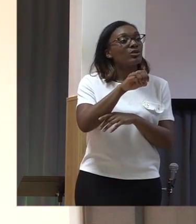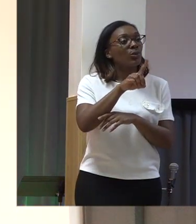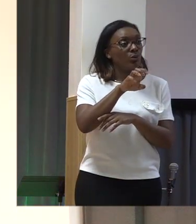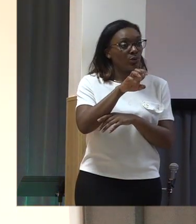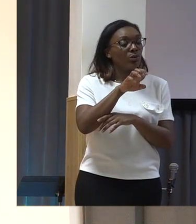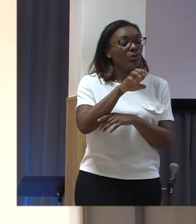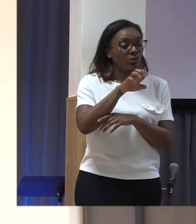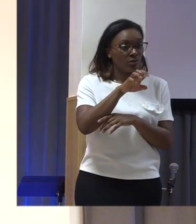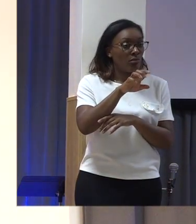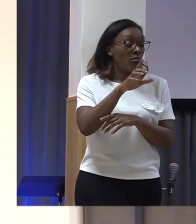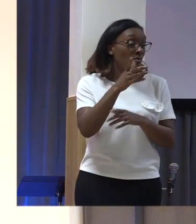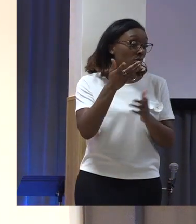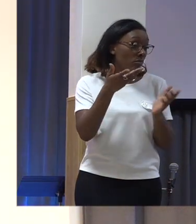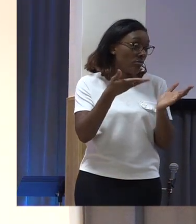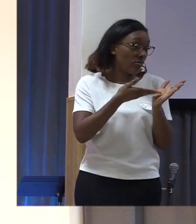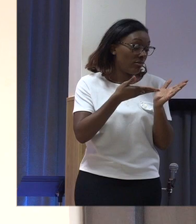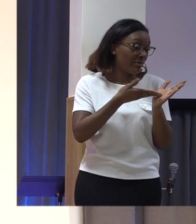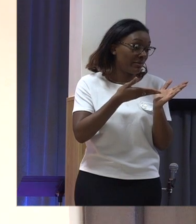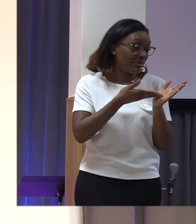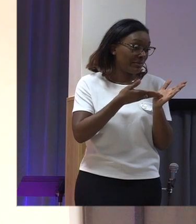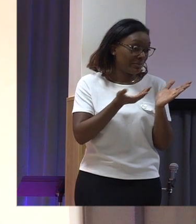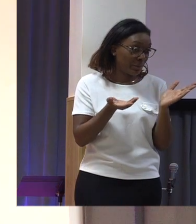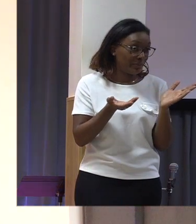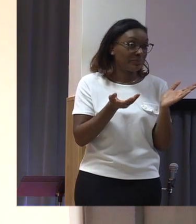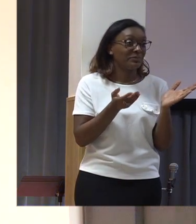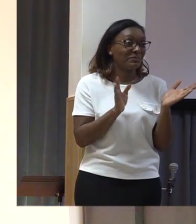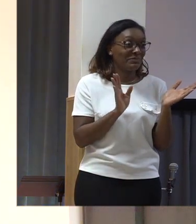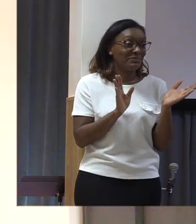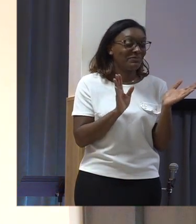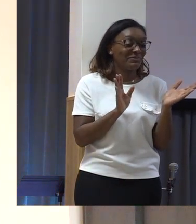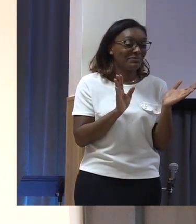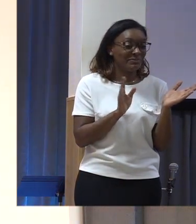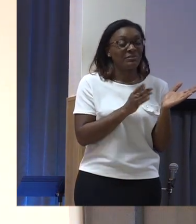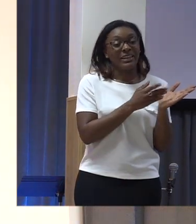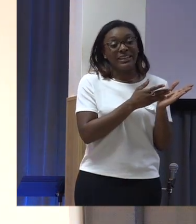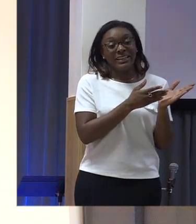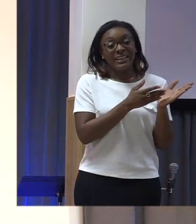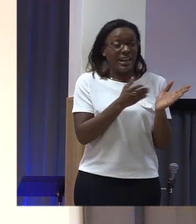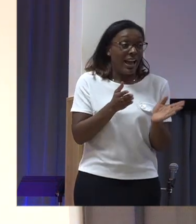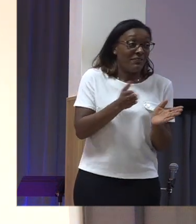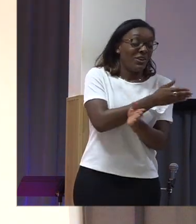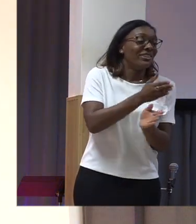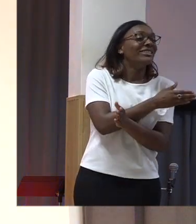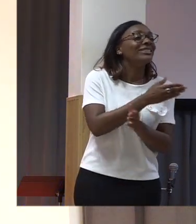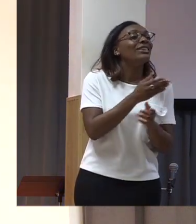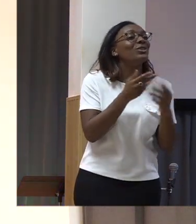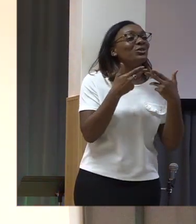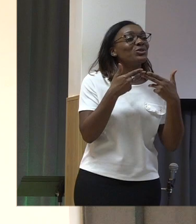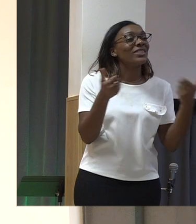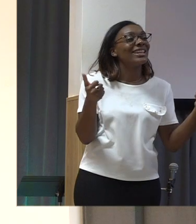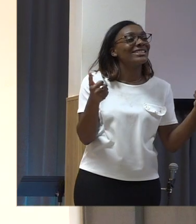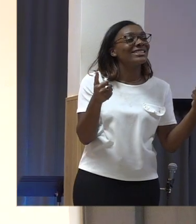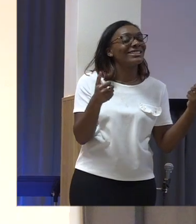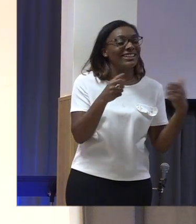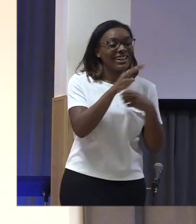Exode 28. Pourquoi cette affirmation ? Lorsque nous lisons dans Genèse au chapitre 49, qui raconte les